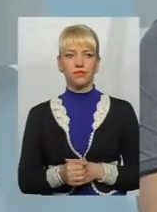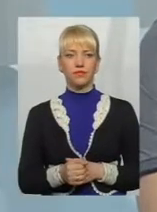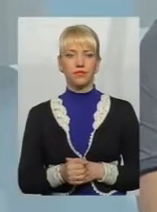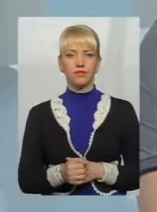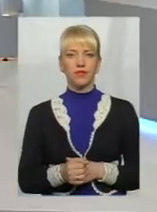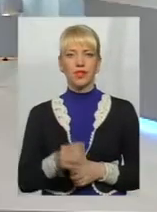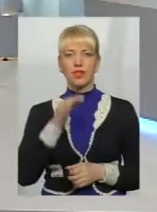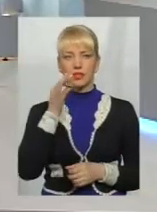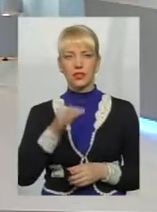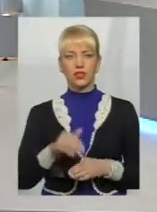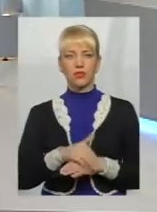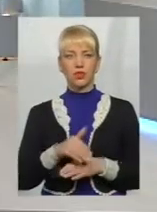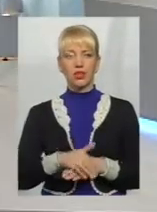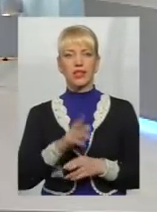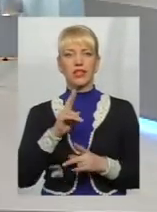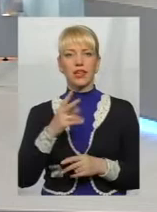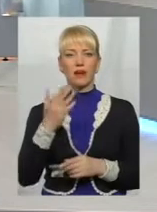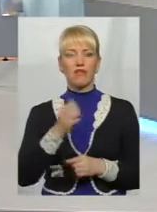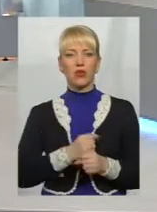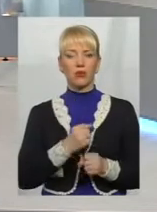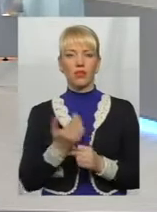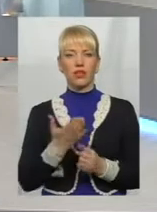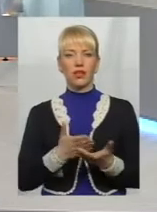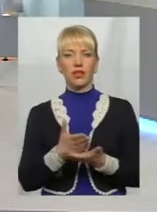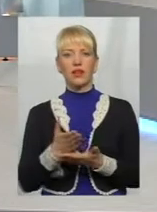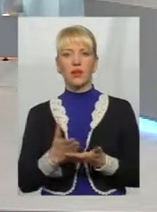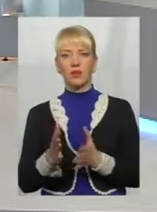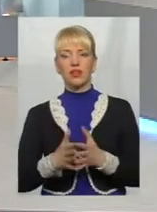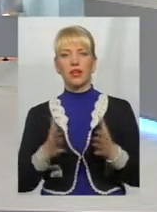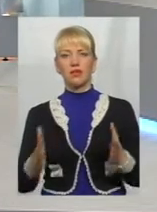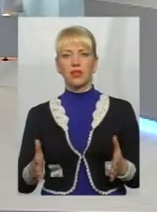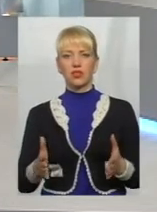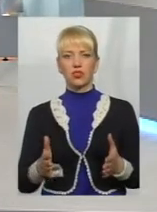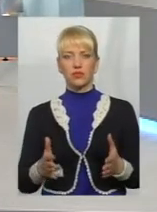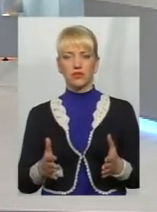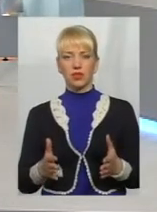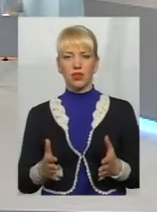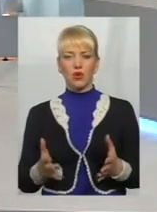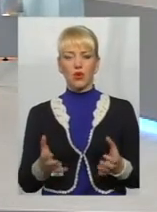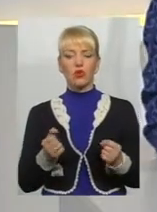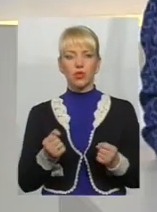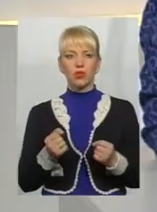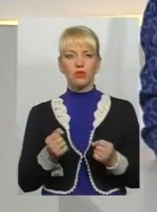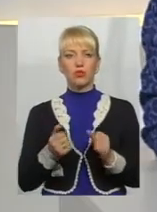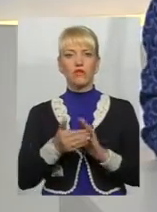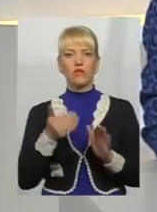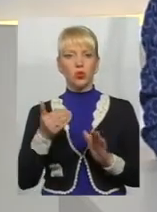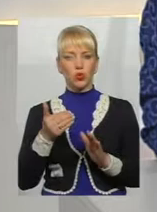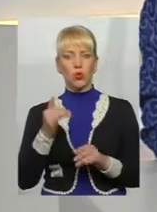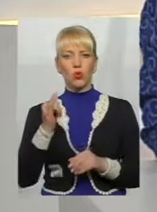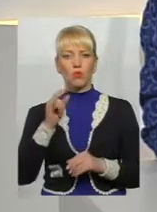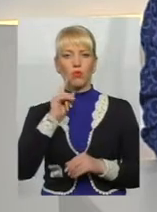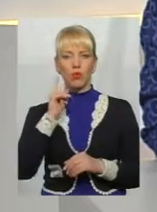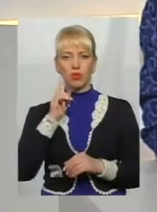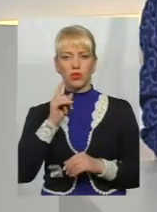Скажіть, будь ласка, як ви робите, які напрямки найбільш, скажімо, отримують відгук від молоді,